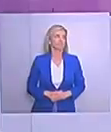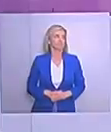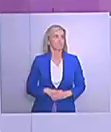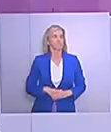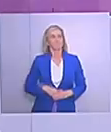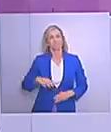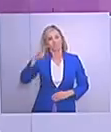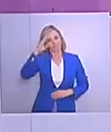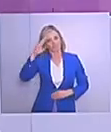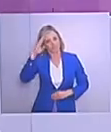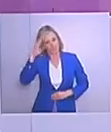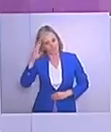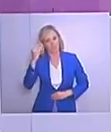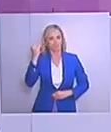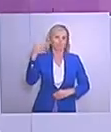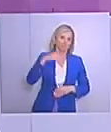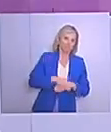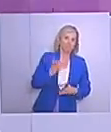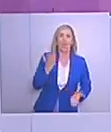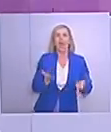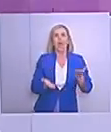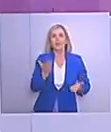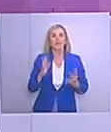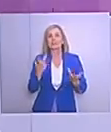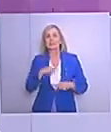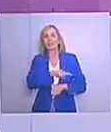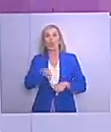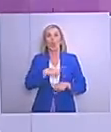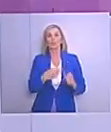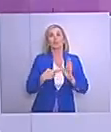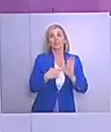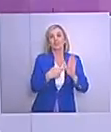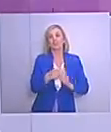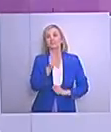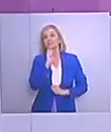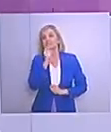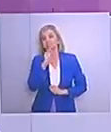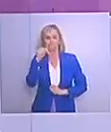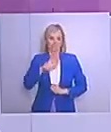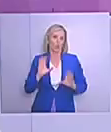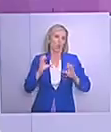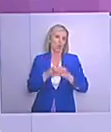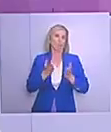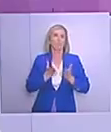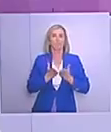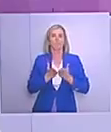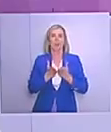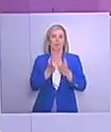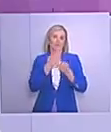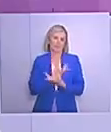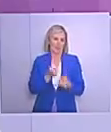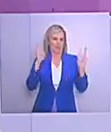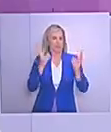να ενημερώσω τους ψηφοφόρους μου, γιατί η ψήφη αυτή ήταν προσωπική, δεν ήταν της Πλεύσης Ελευθερίας, όπως διατείνεται η